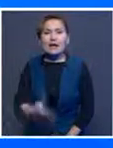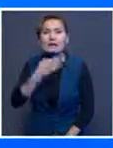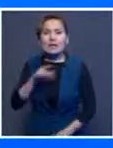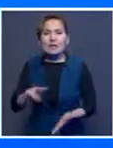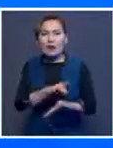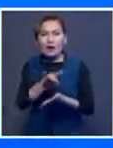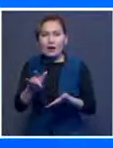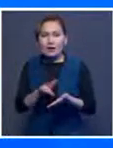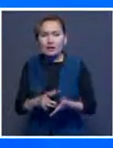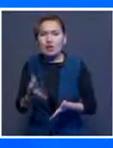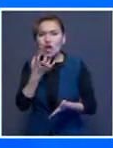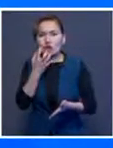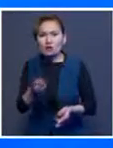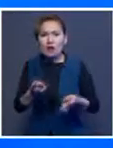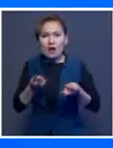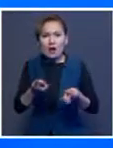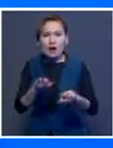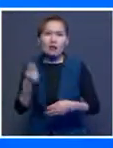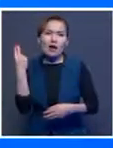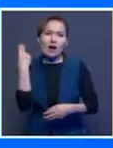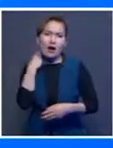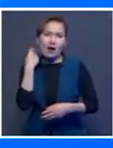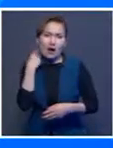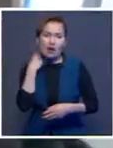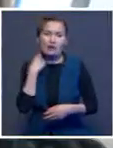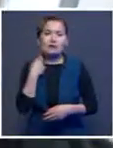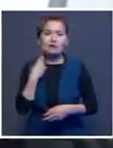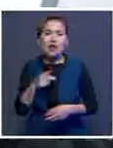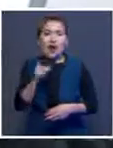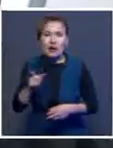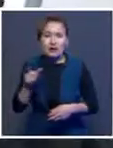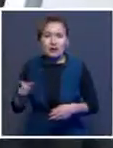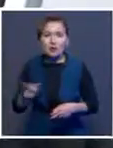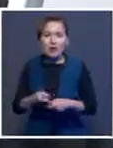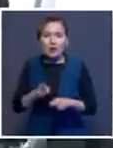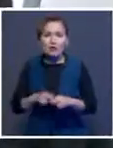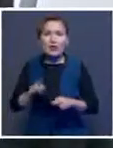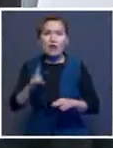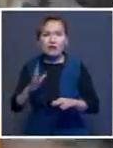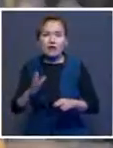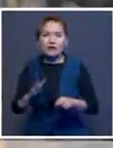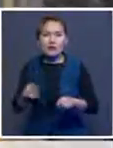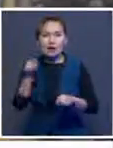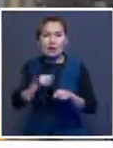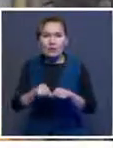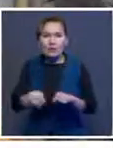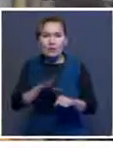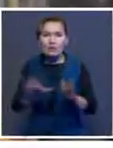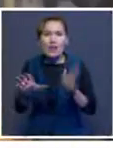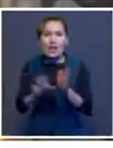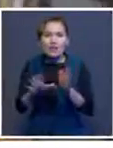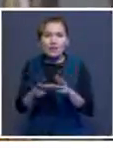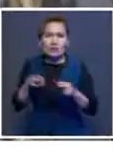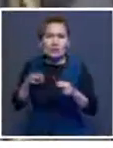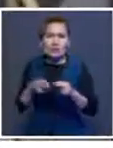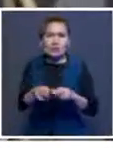Семейде жылуға қомақты қарызы барлардың пәтерлері электр қуатынан ажыратылуда. Алғашқы рейд шаралары барысында жылу коммунэнерго